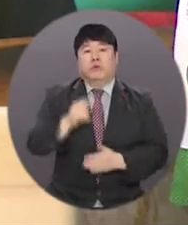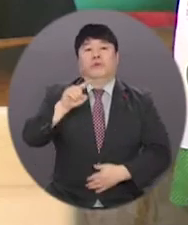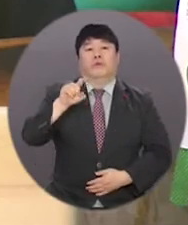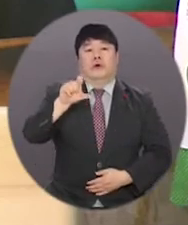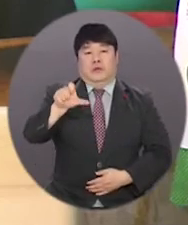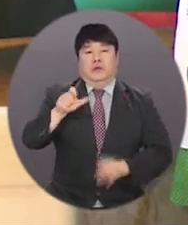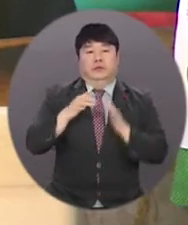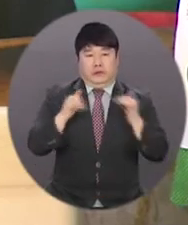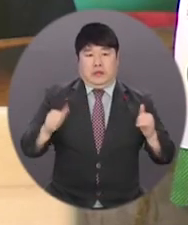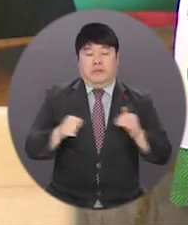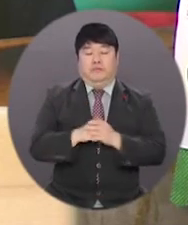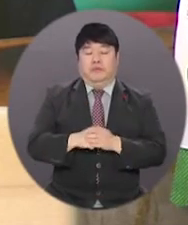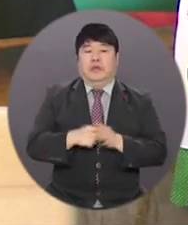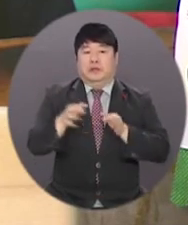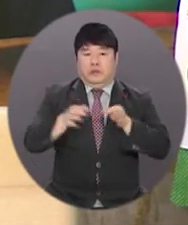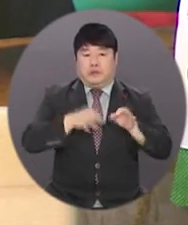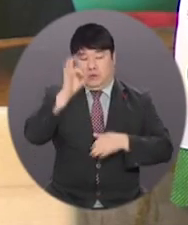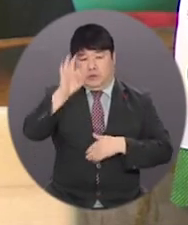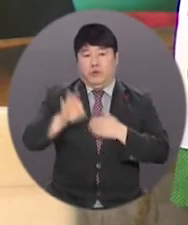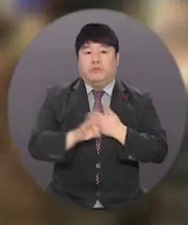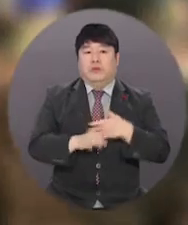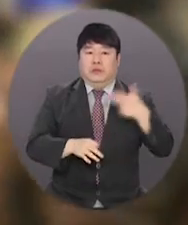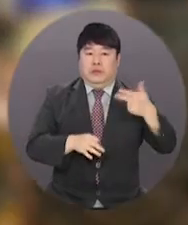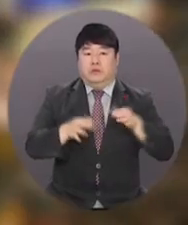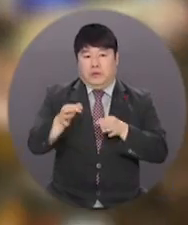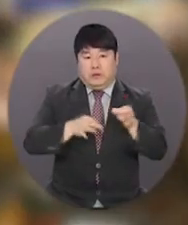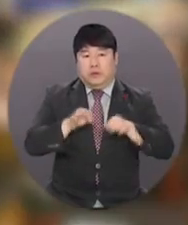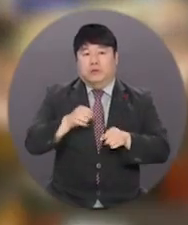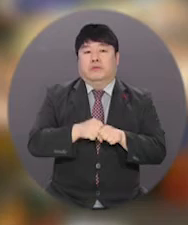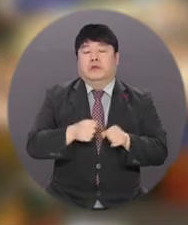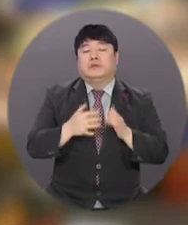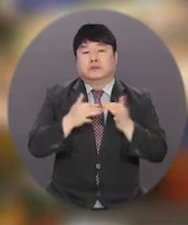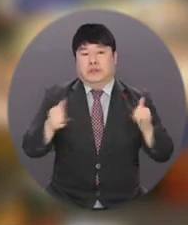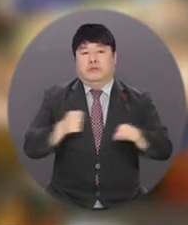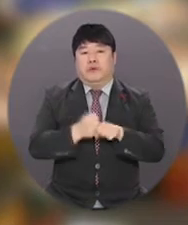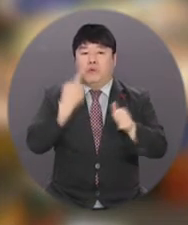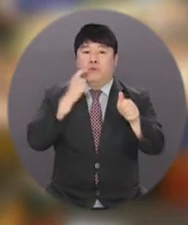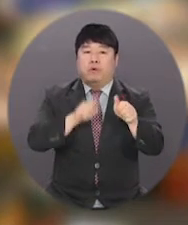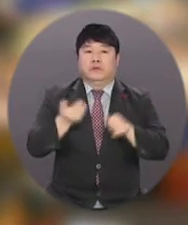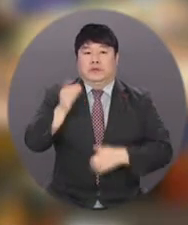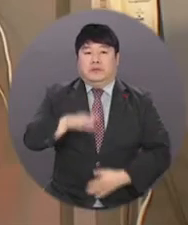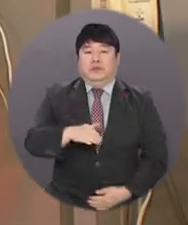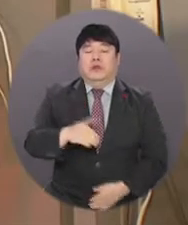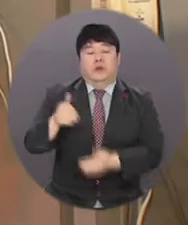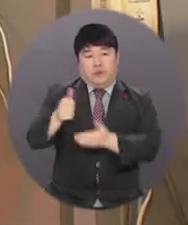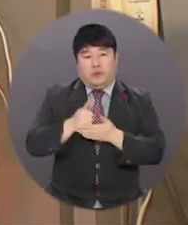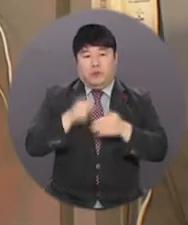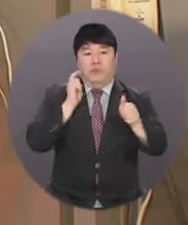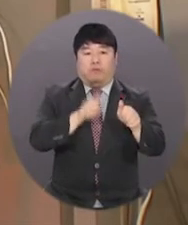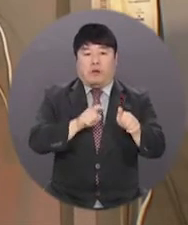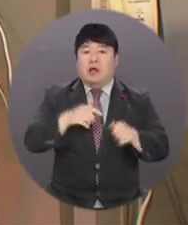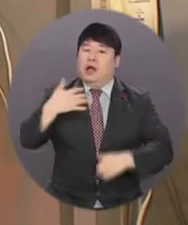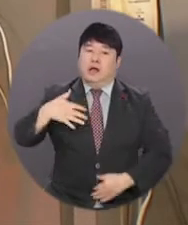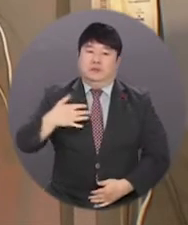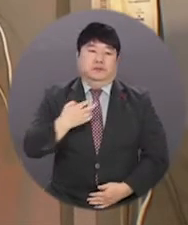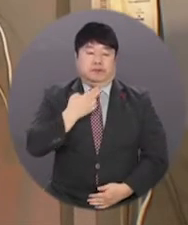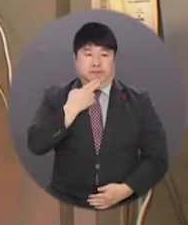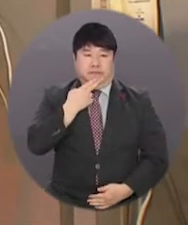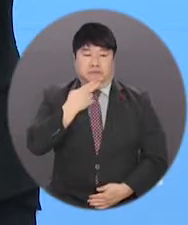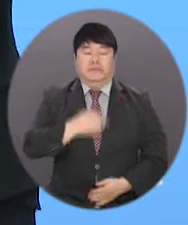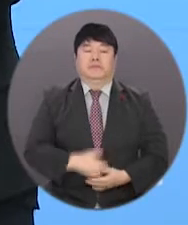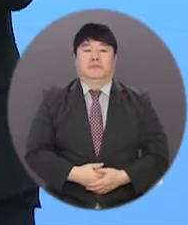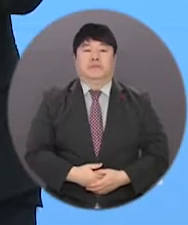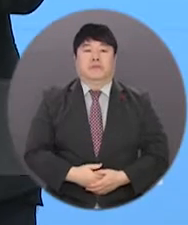15명입니다. 점포로 보자면 7개 점포의 상인들이 확진됐는데 손님들이 확진된 경우는 아직까지